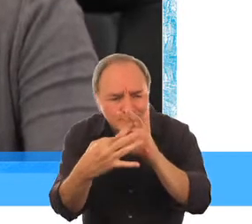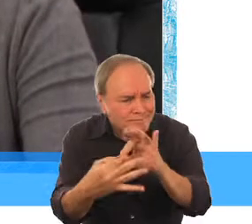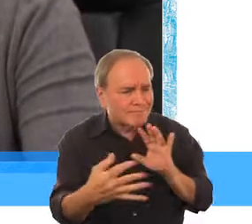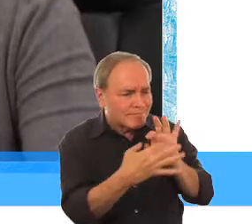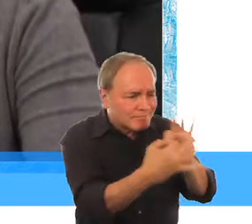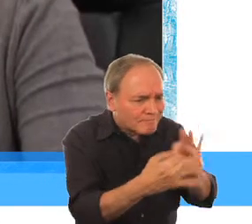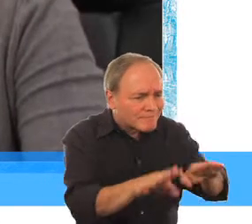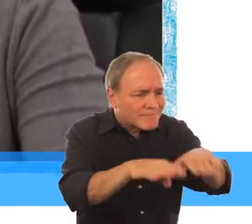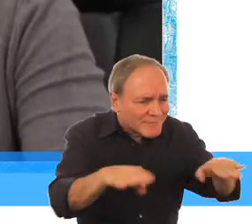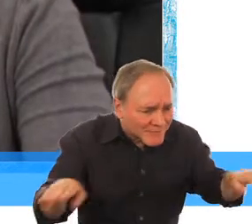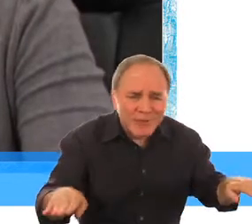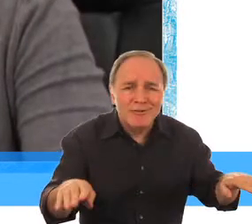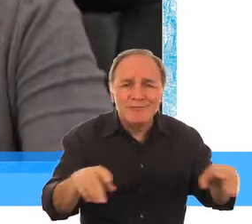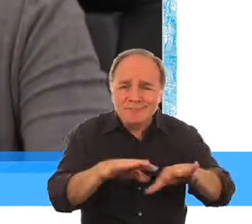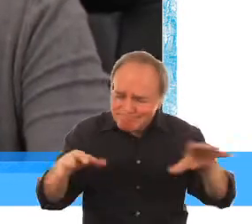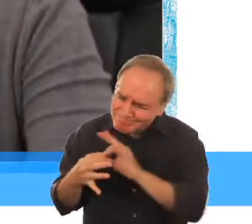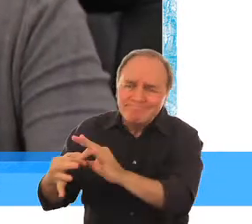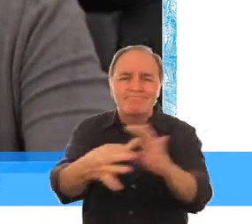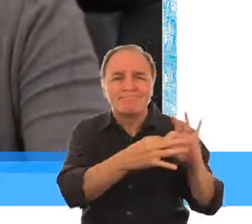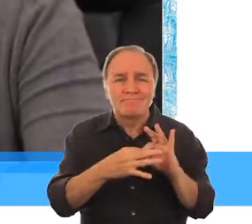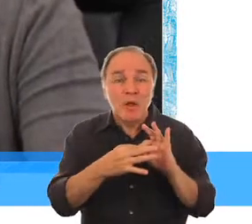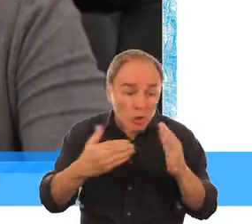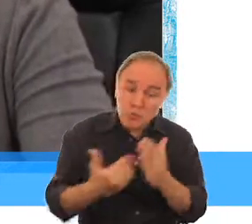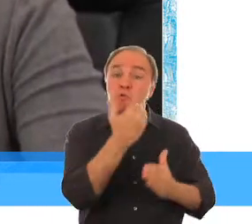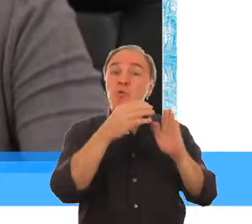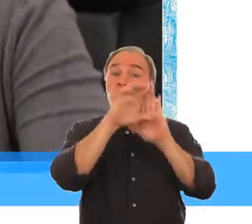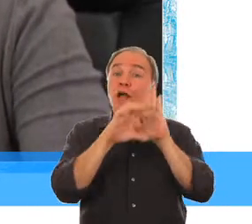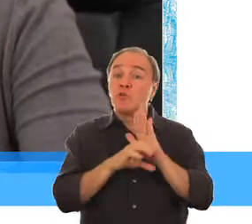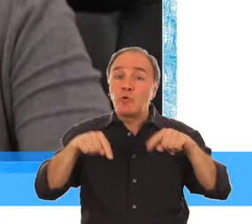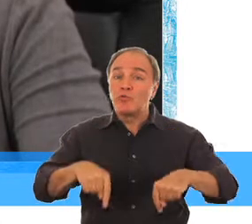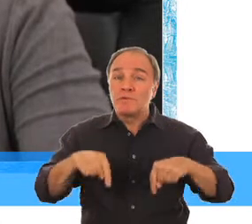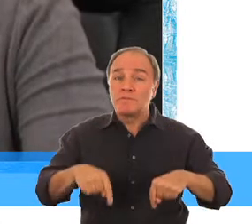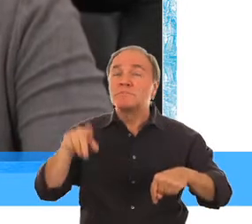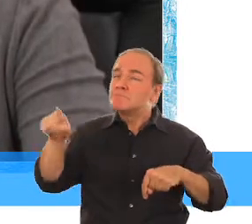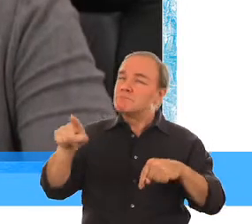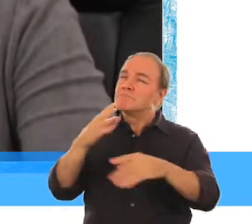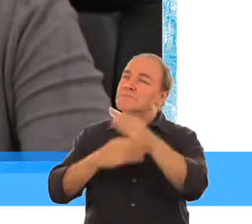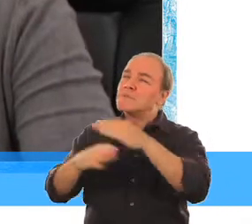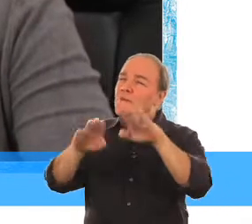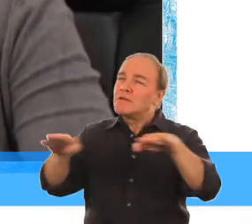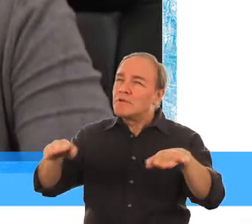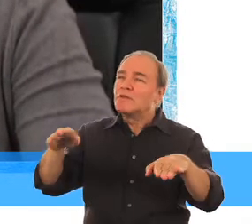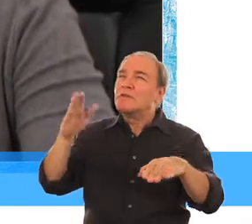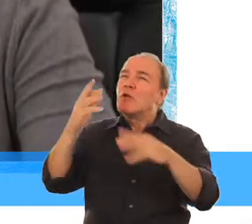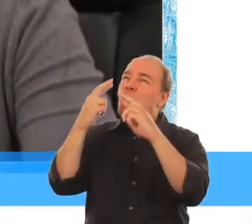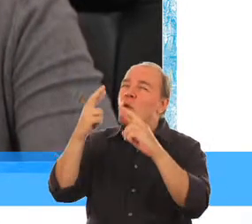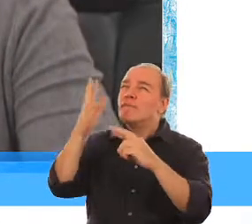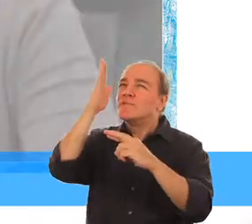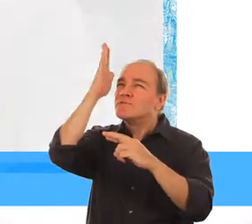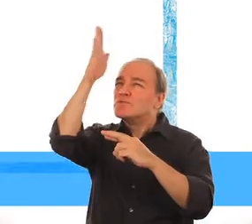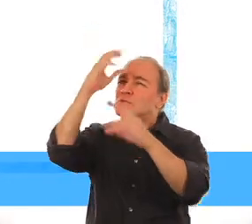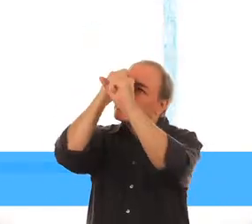communautés, le gouvernement et les enfants eux-mêmes. La nouvelle constitution donne la chance aux enfants handicapés de voir leur vision devenir une